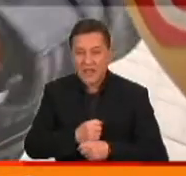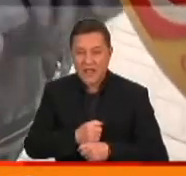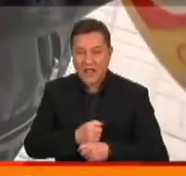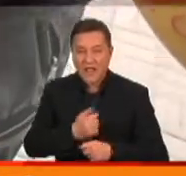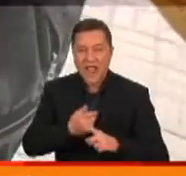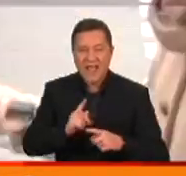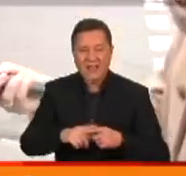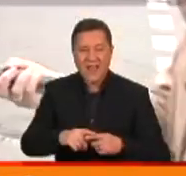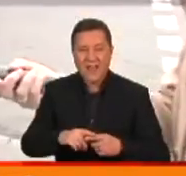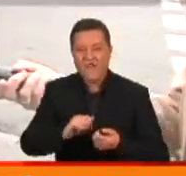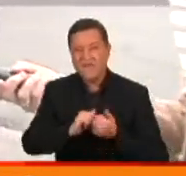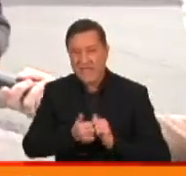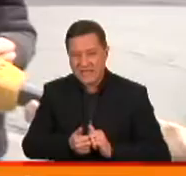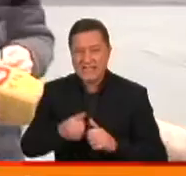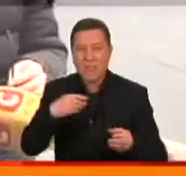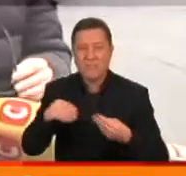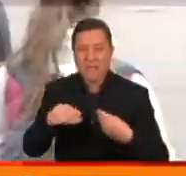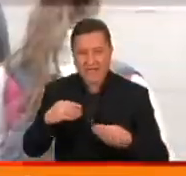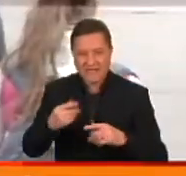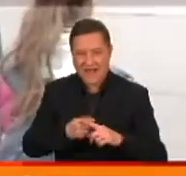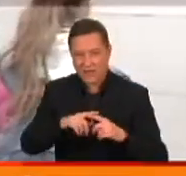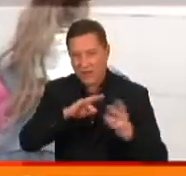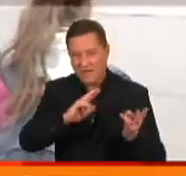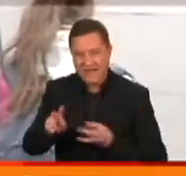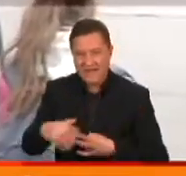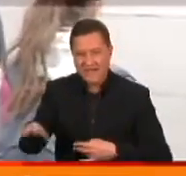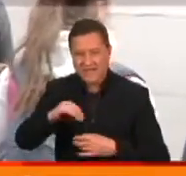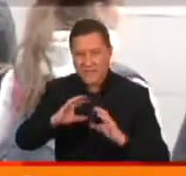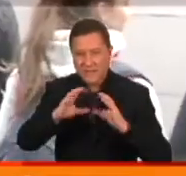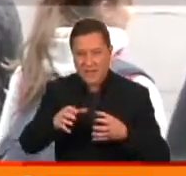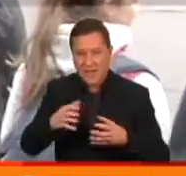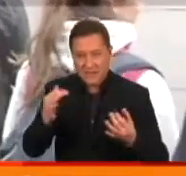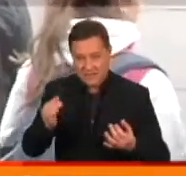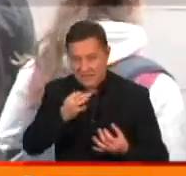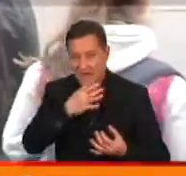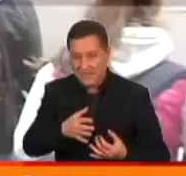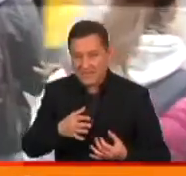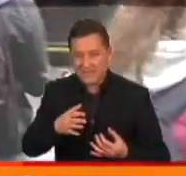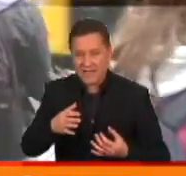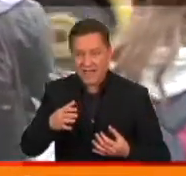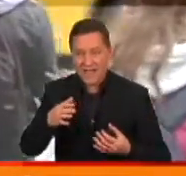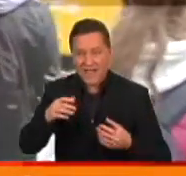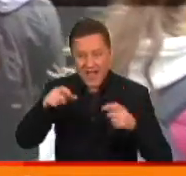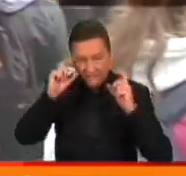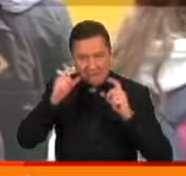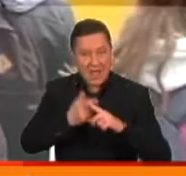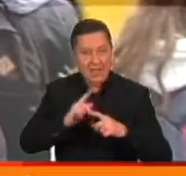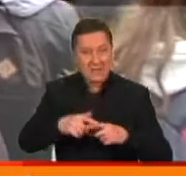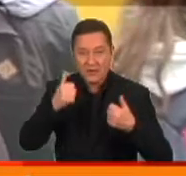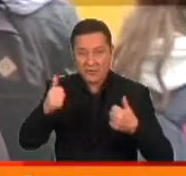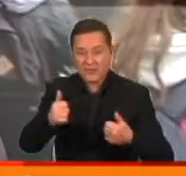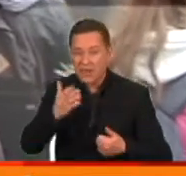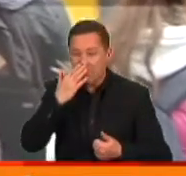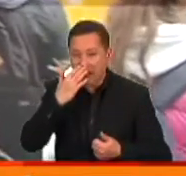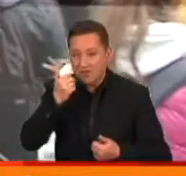заменить пластик, конечно же. Тот, который вредит планете. Вам бы такие были цікавые окуляры? Это крутая идея, определенно. И пахнет